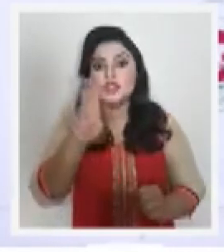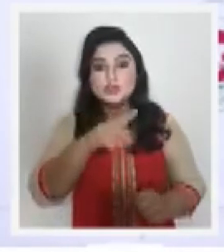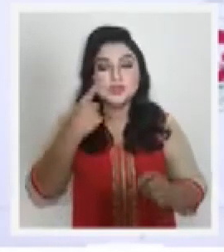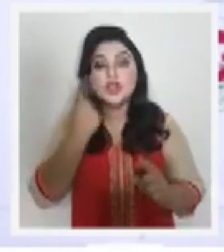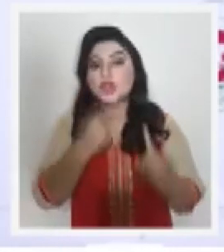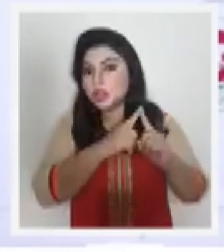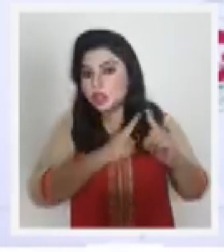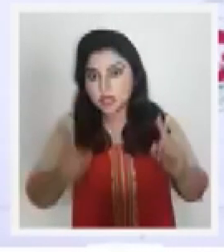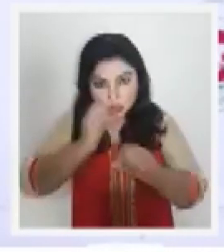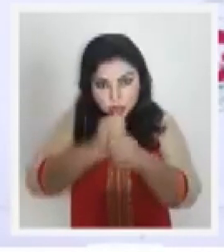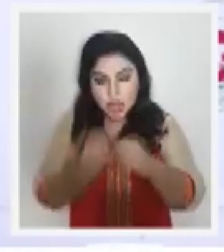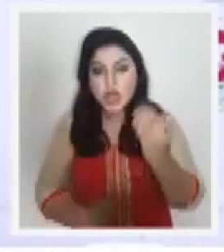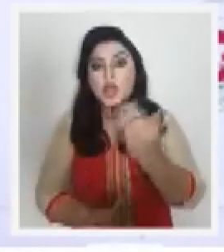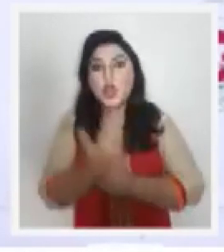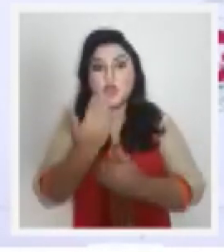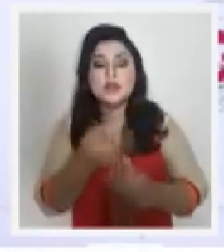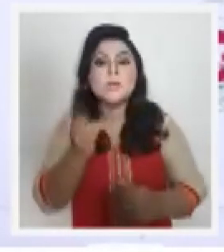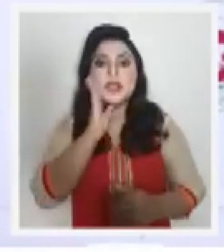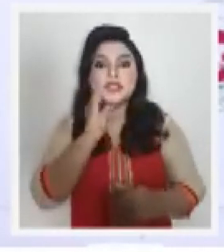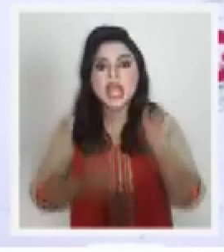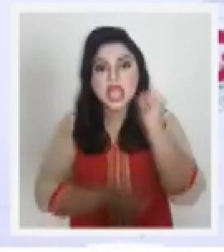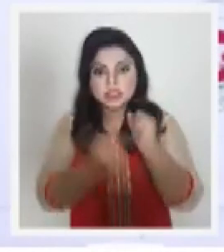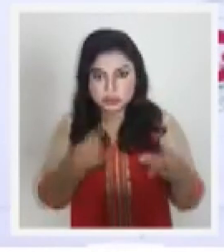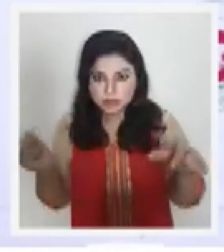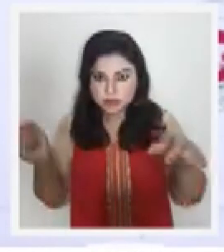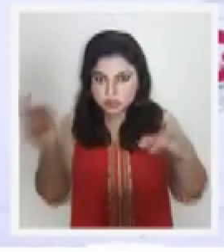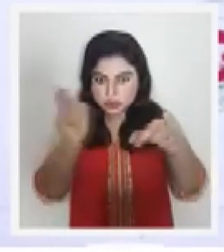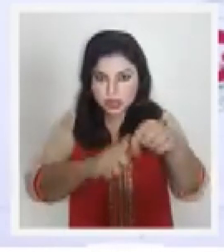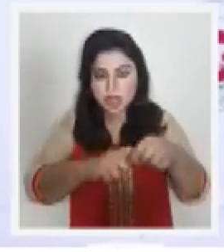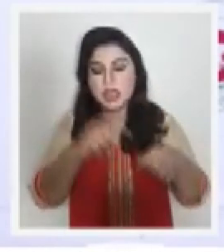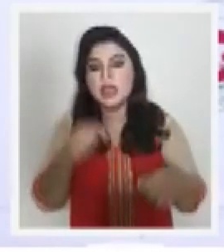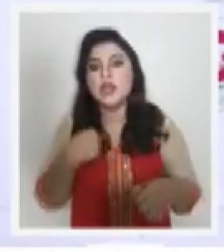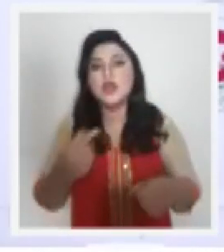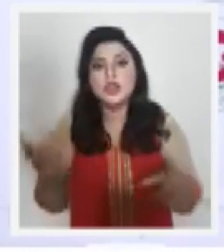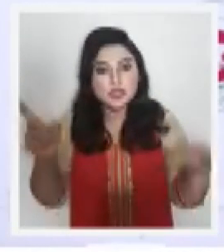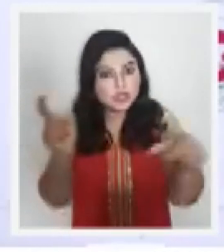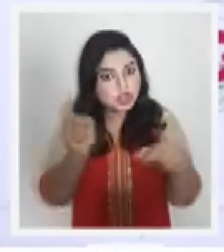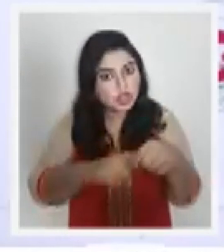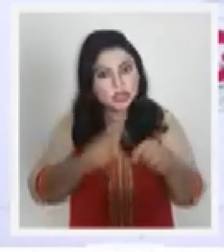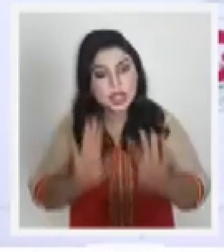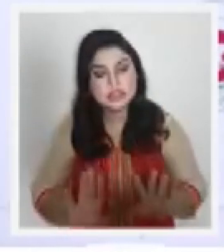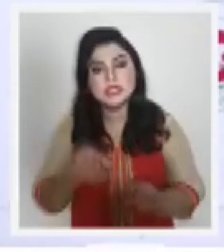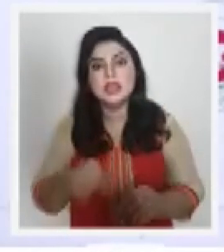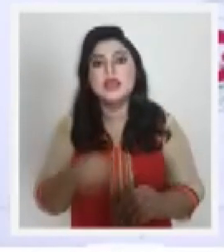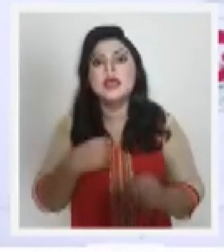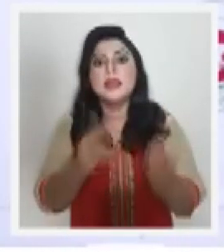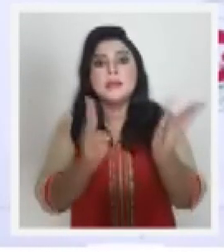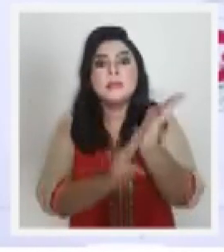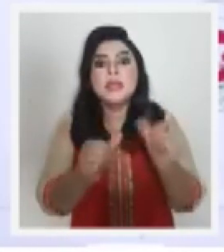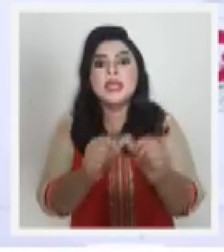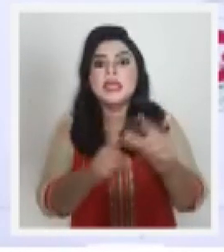গত 24 ঘন্টায় 86টি পরীক্ষাগারে নমুনা সংগ্রহ এবং পরীক্ষা হয়েছে। নতুন আরেকটি বেসরকারি